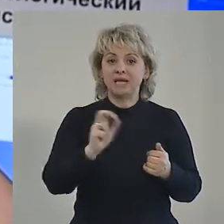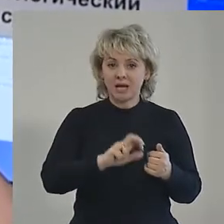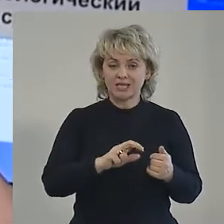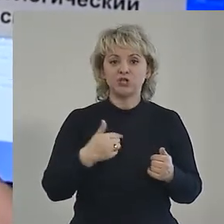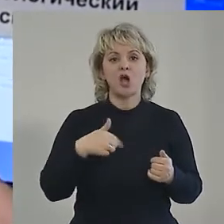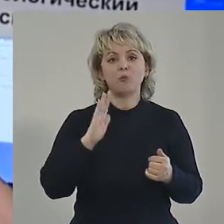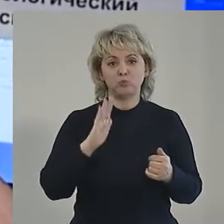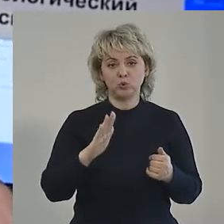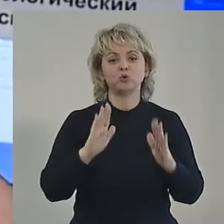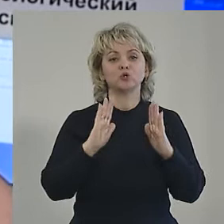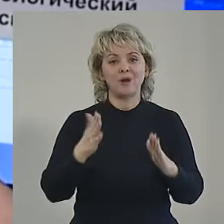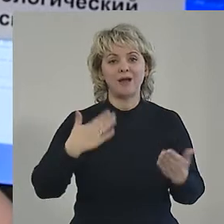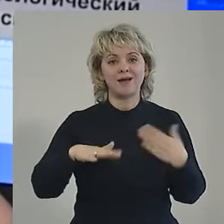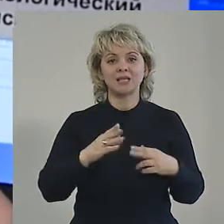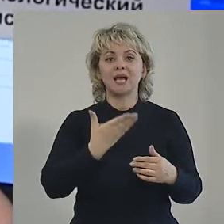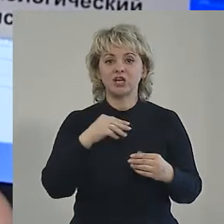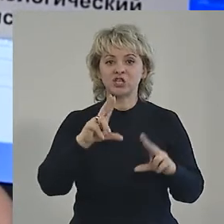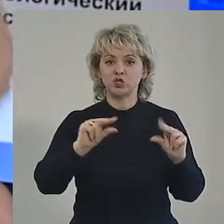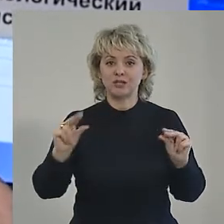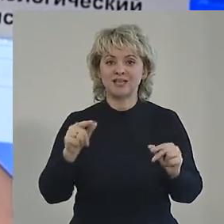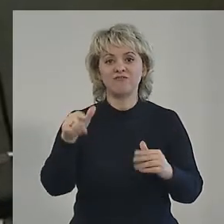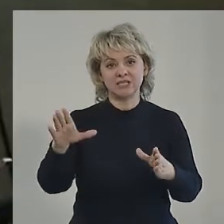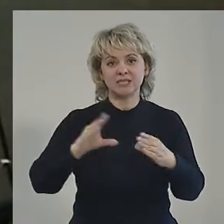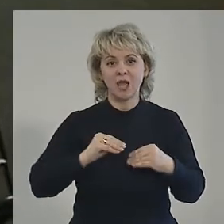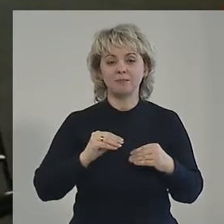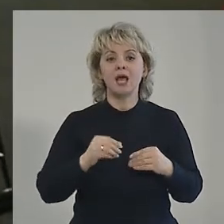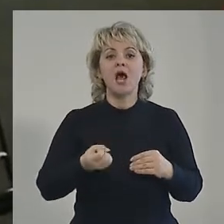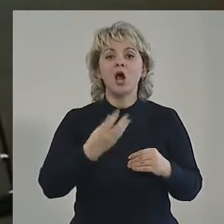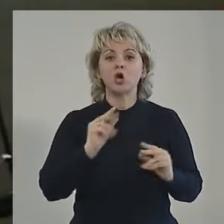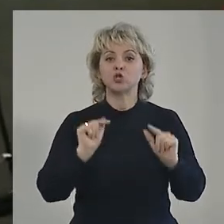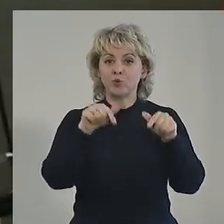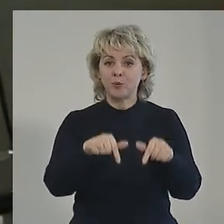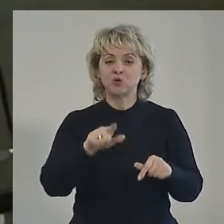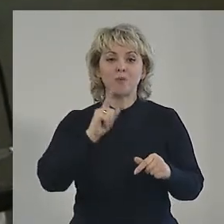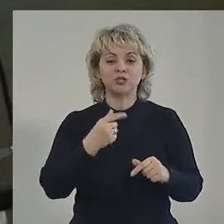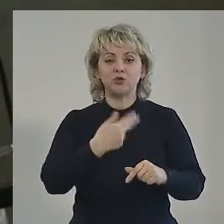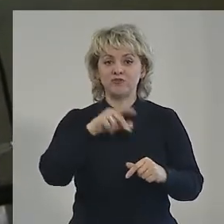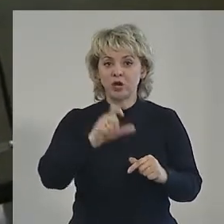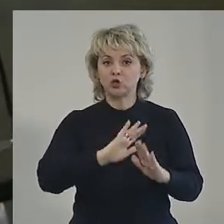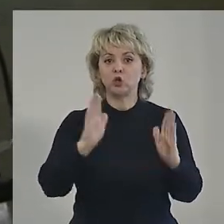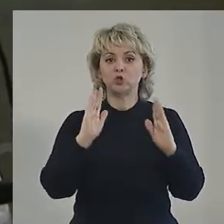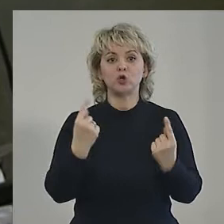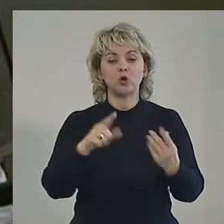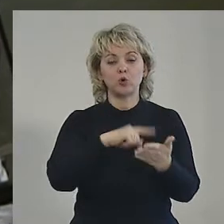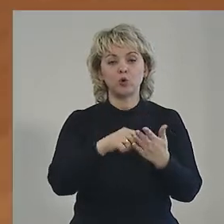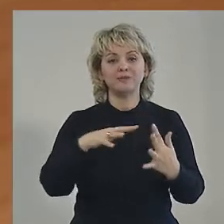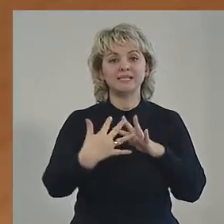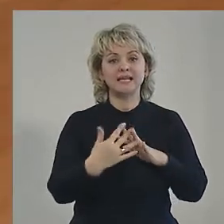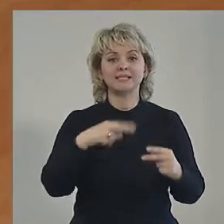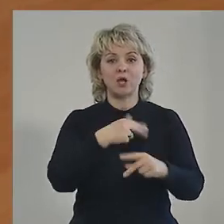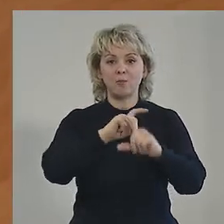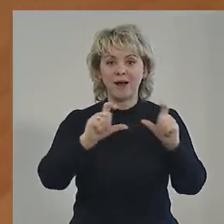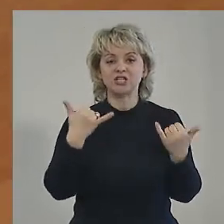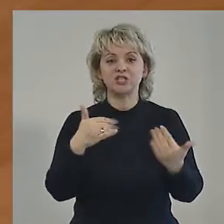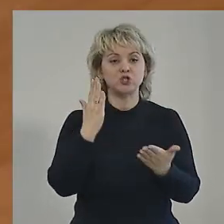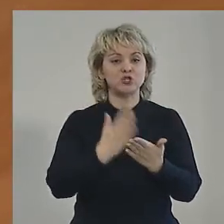приходите, я буду только рада. Красивые, счастливые, вы с нами. Хорошо устроиться молодой медик может не только в крупном городе. В сельских больницах